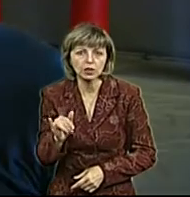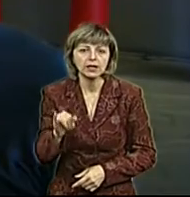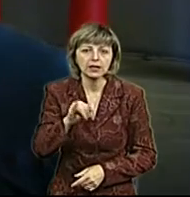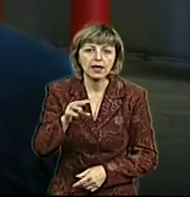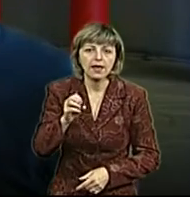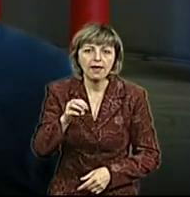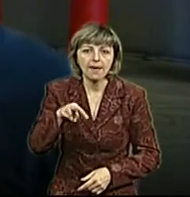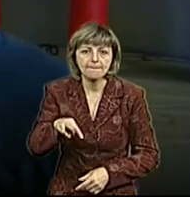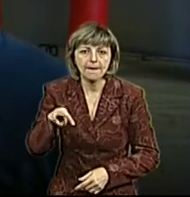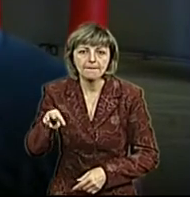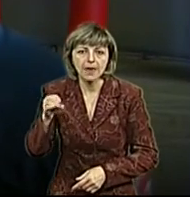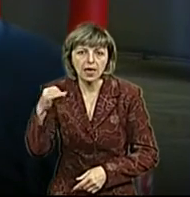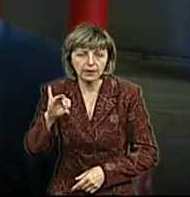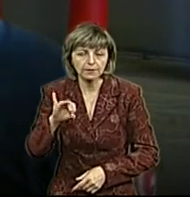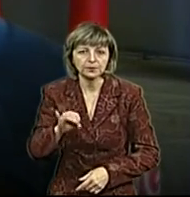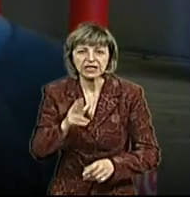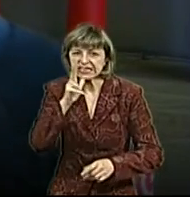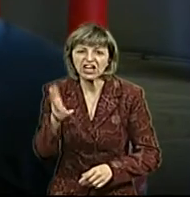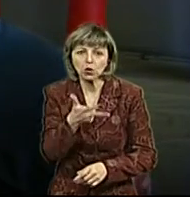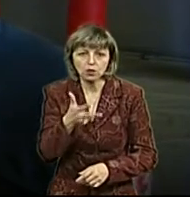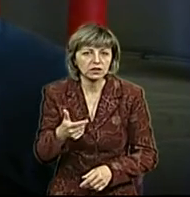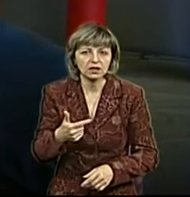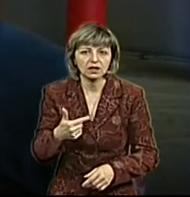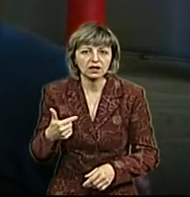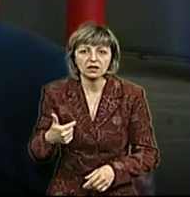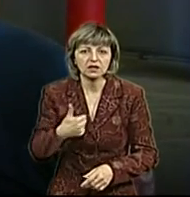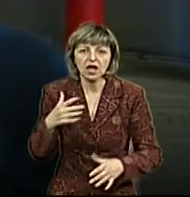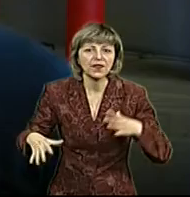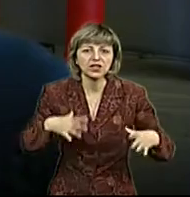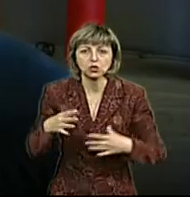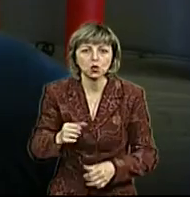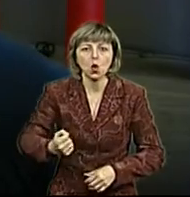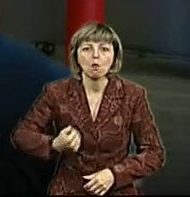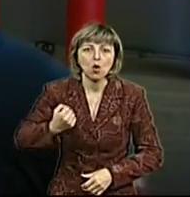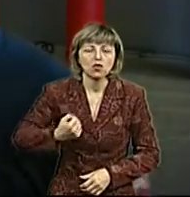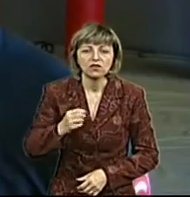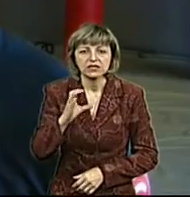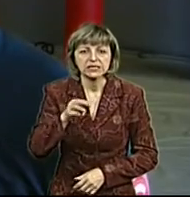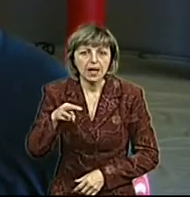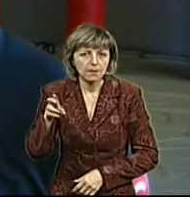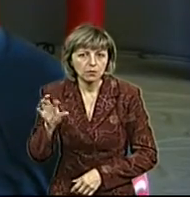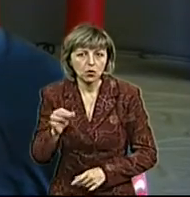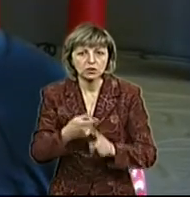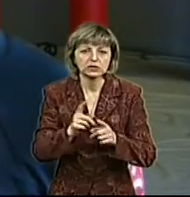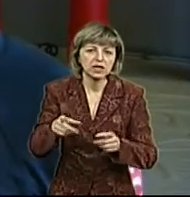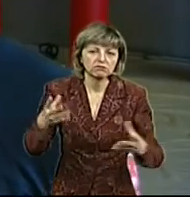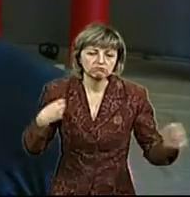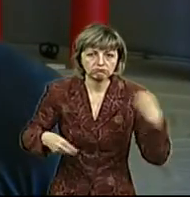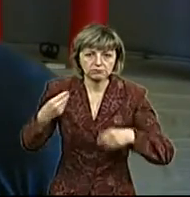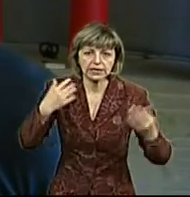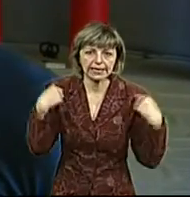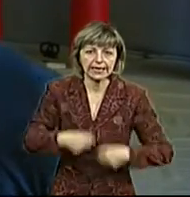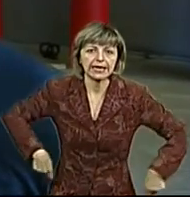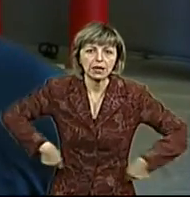та ММА. Тобто, ну, я не треную бойове самбо. Я, ну, бразильське джиу-джитсу – це боротьба в кімоно,